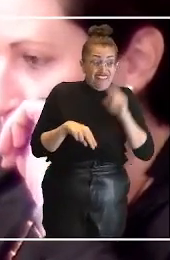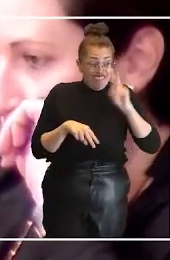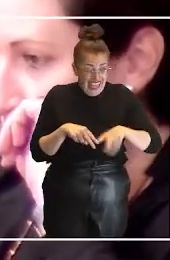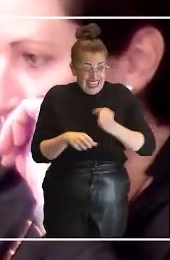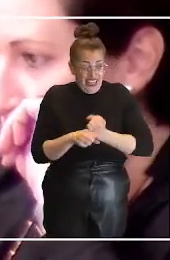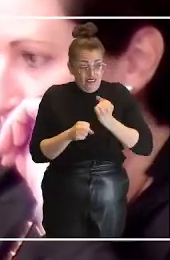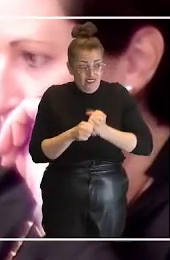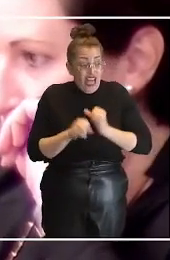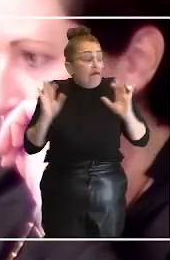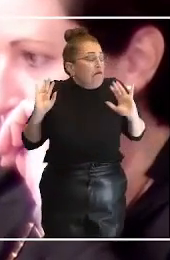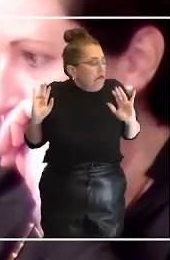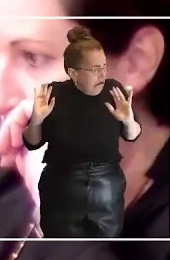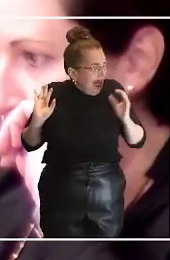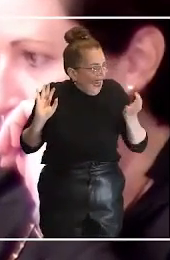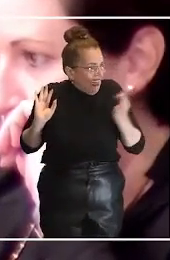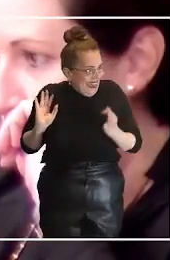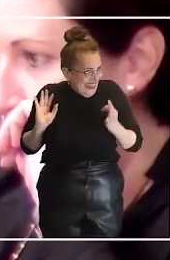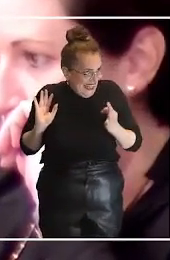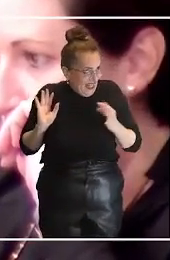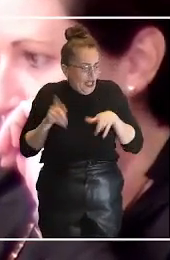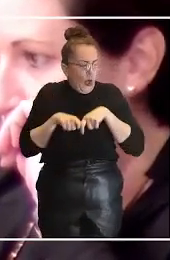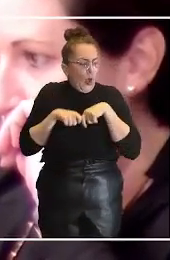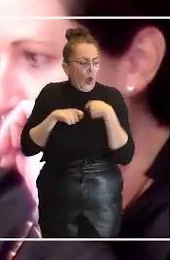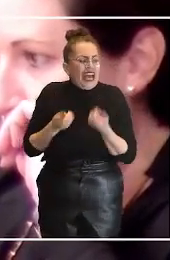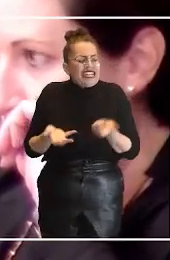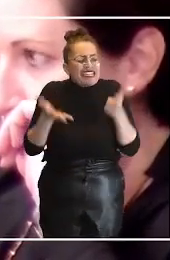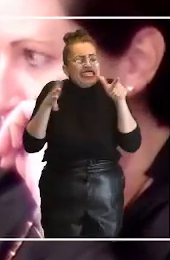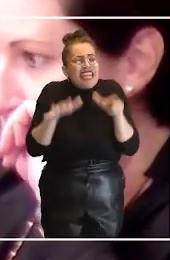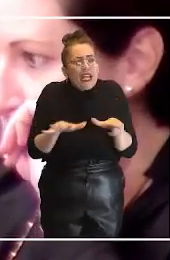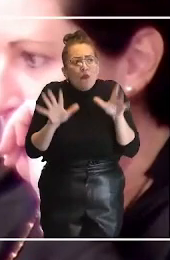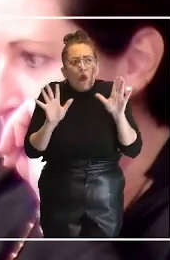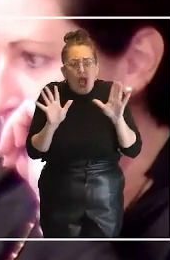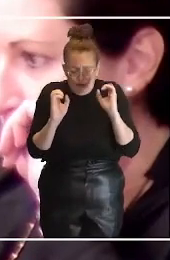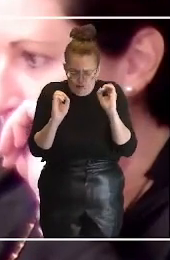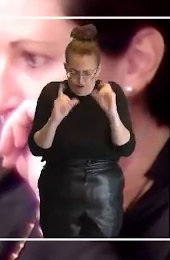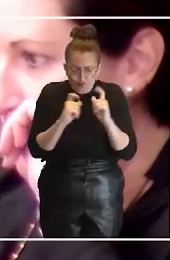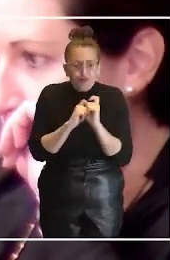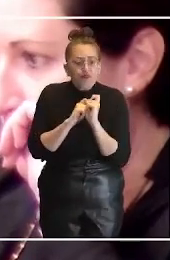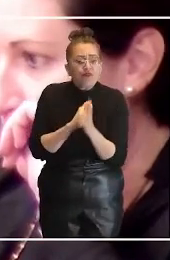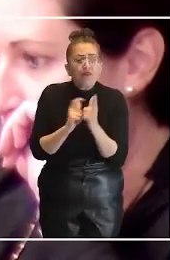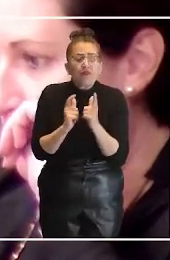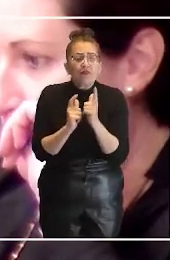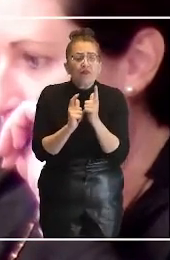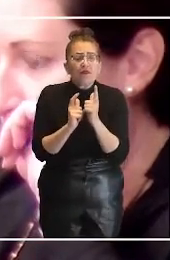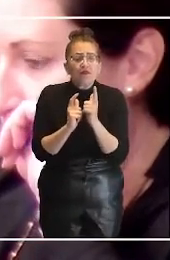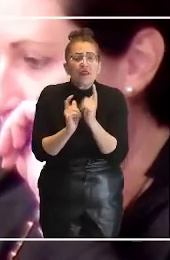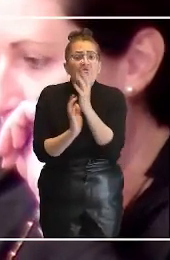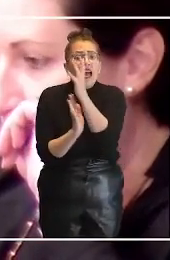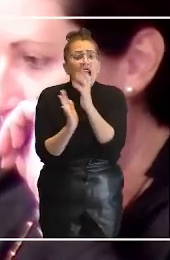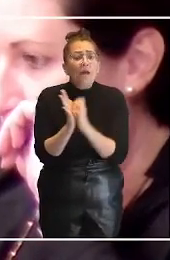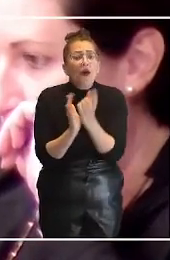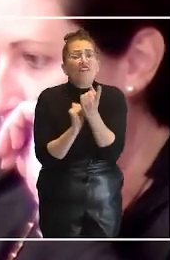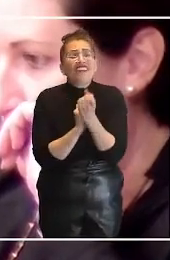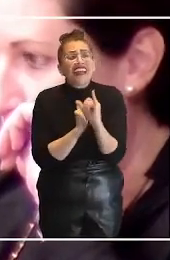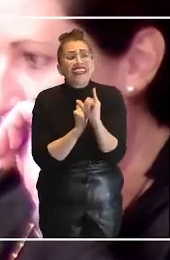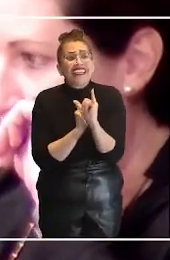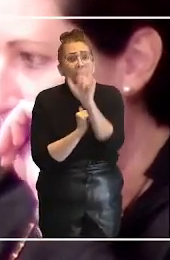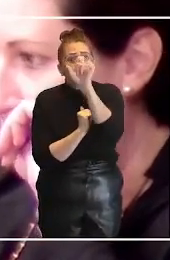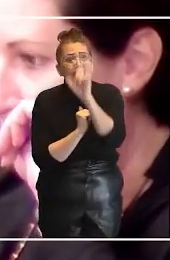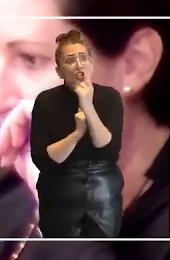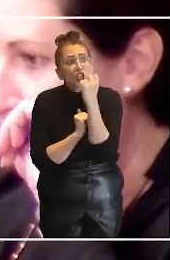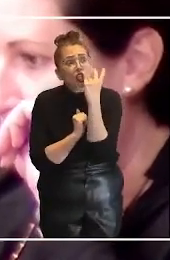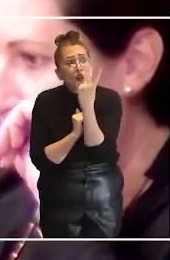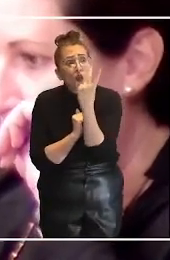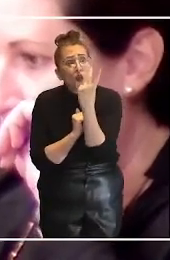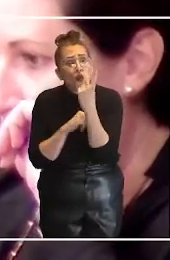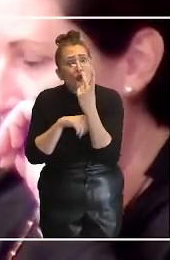vous indiquez dans votre document, avec un rapport établi par 2 consultantes externes qui se sont penchées sur le